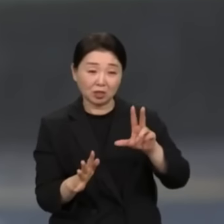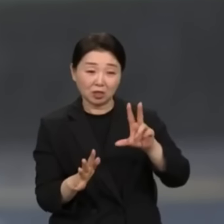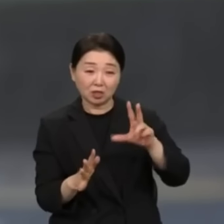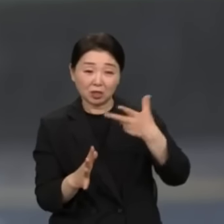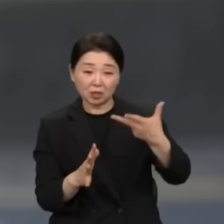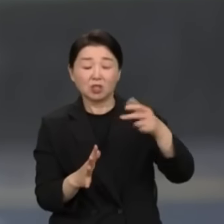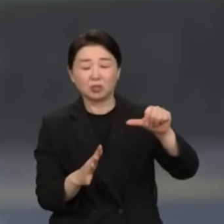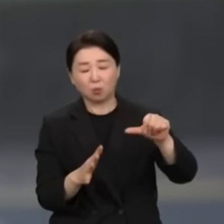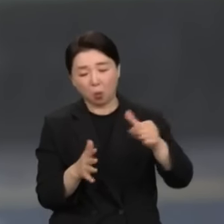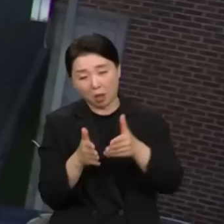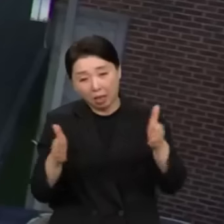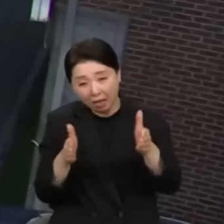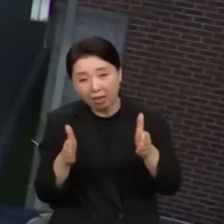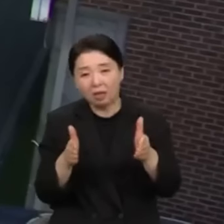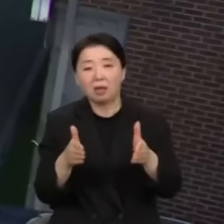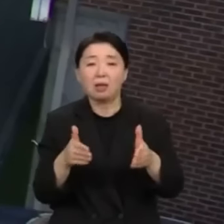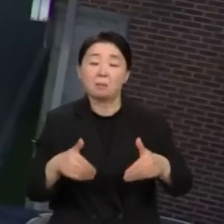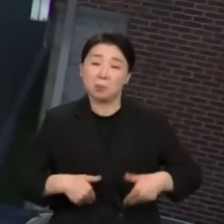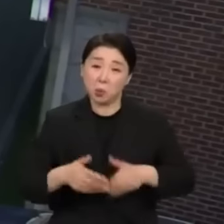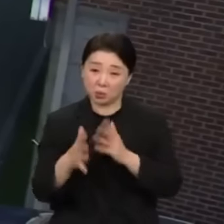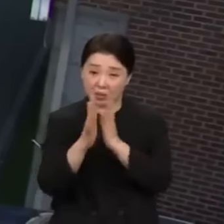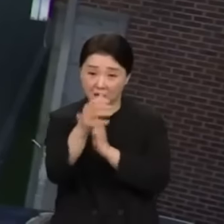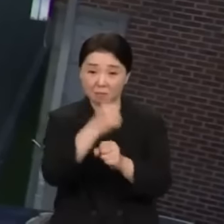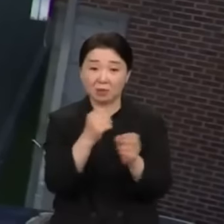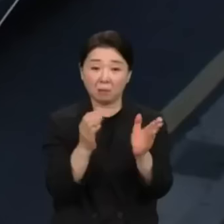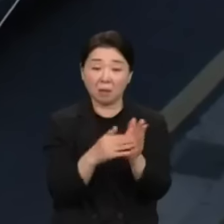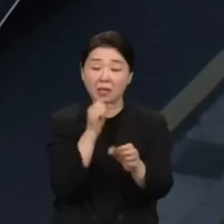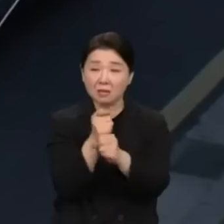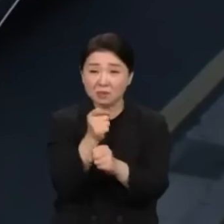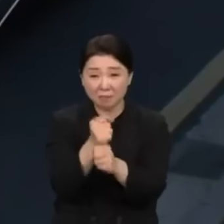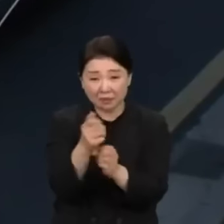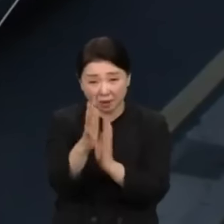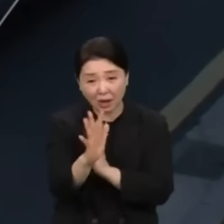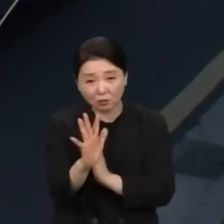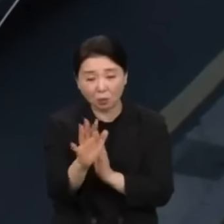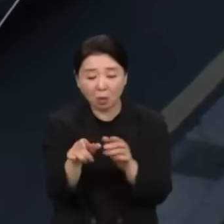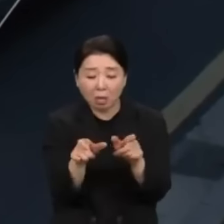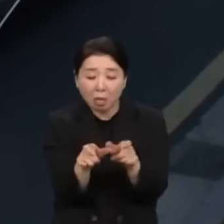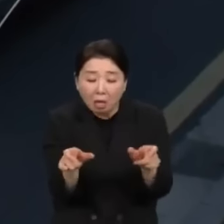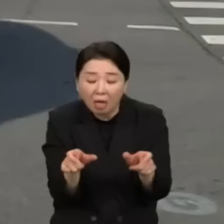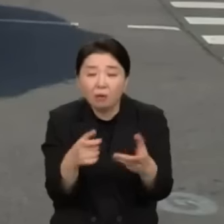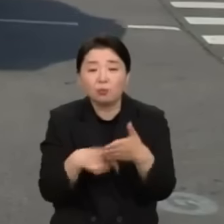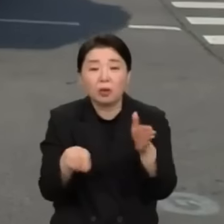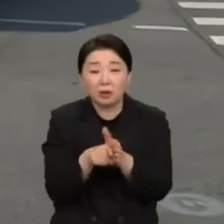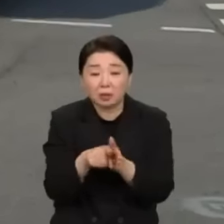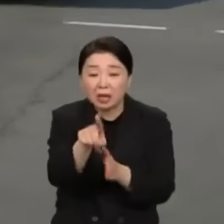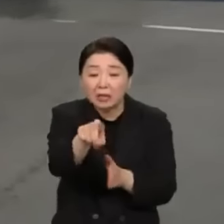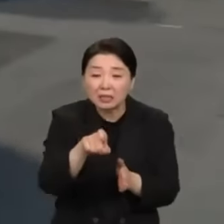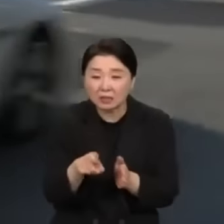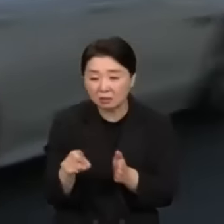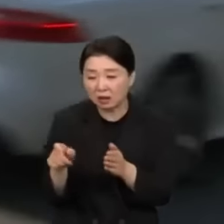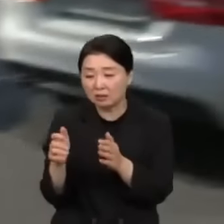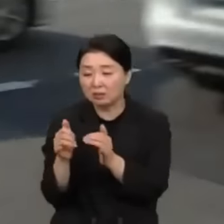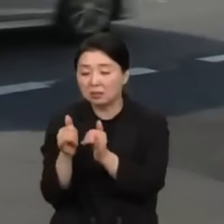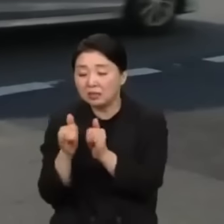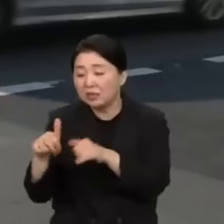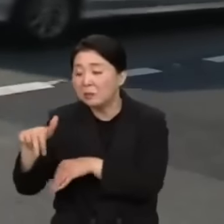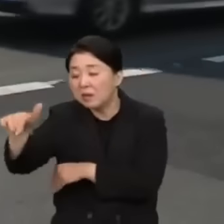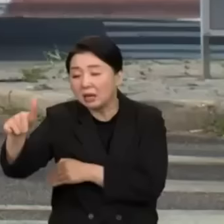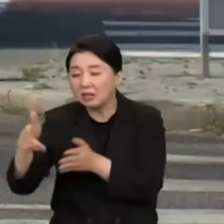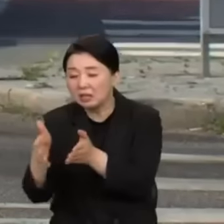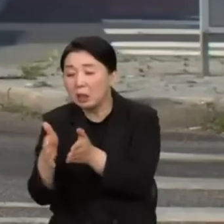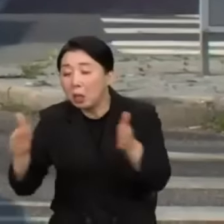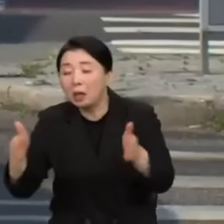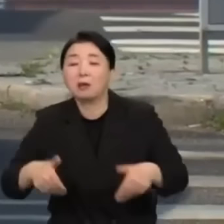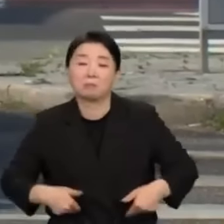폭이 확보돼야 합니다. 이미 만들어진 곳이 아니면 간격 확보를 하기 위해 차선과 인도를 차례로 조정하는 큰